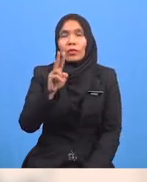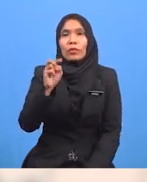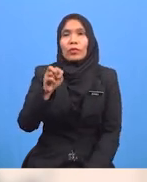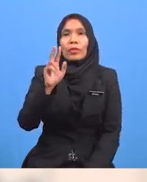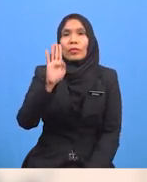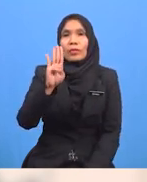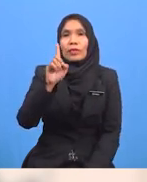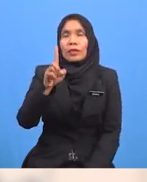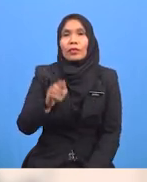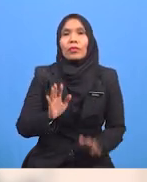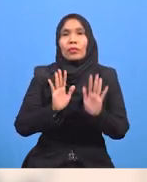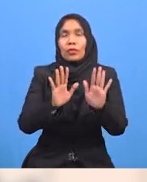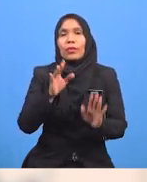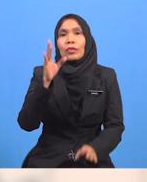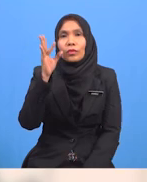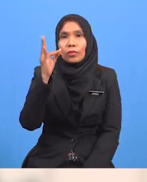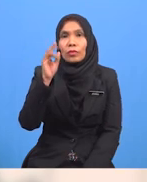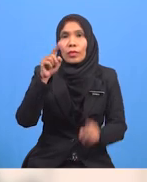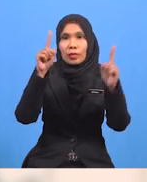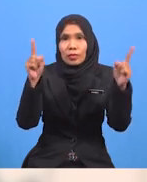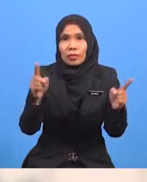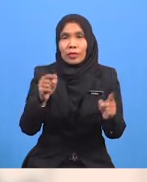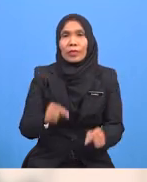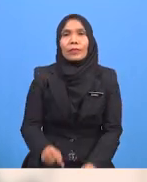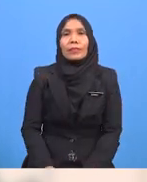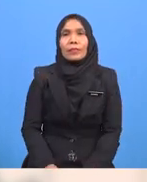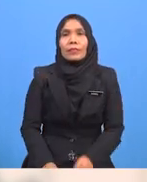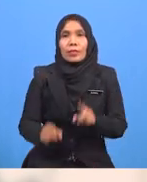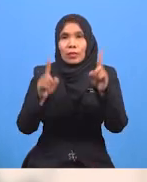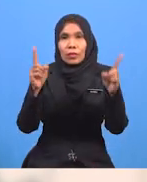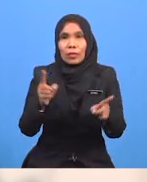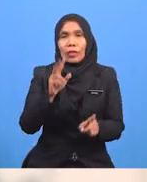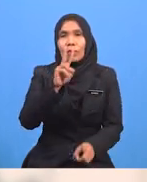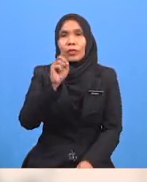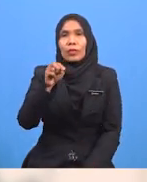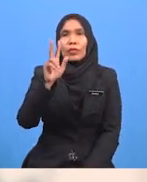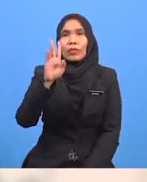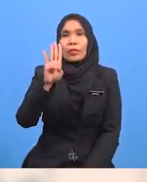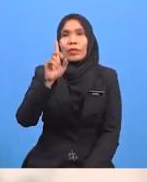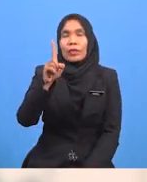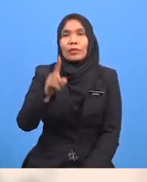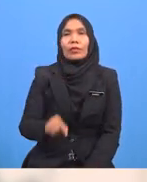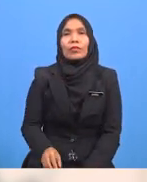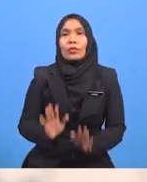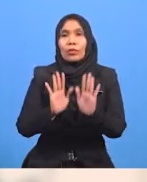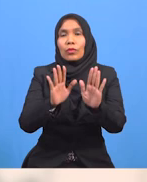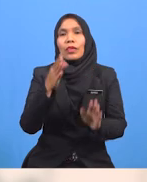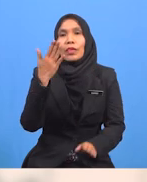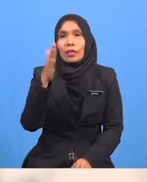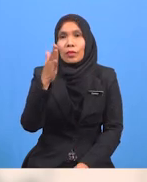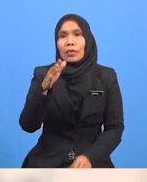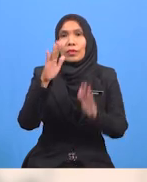41 tolak 17 kurungan kurungan 22 perpuluhan 41 tolak 15